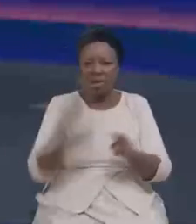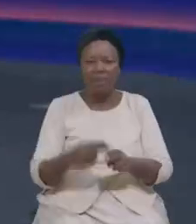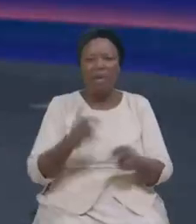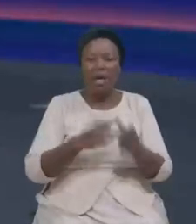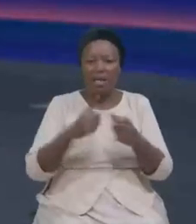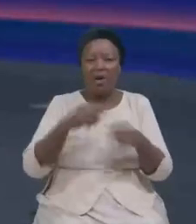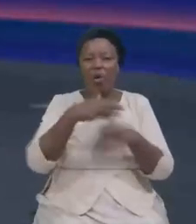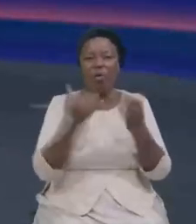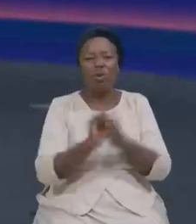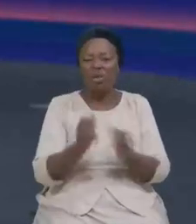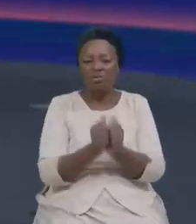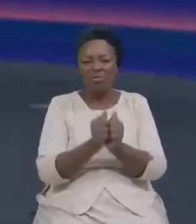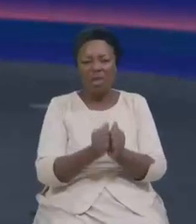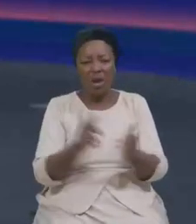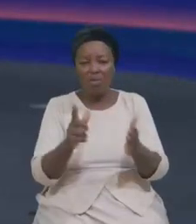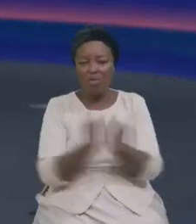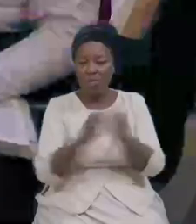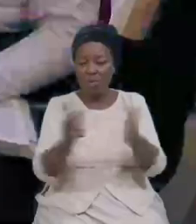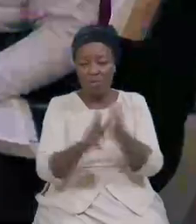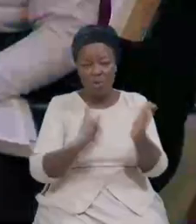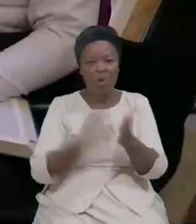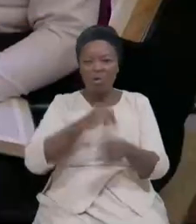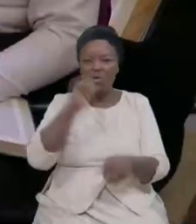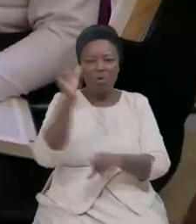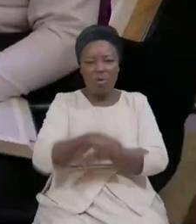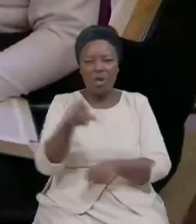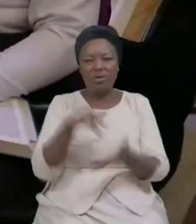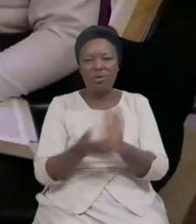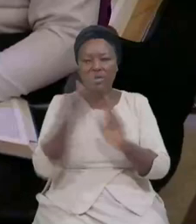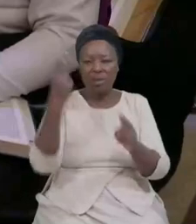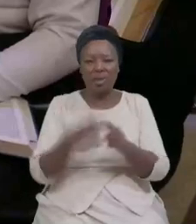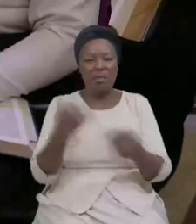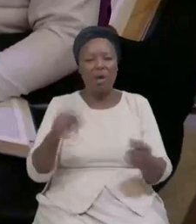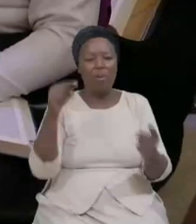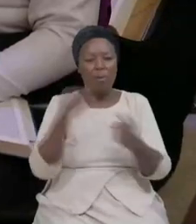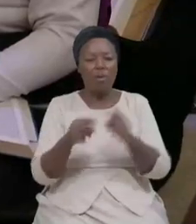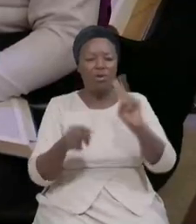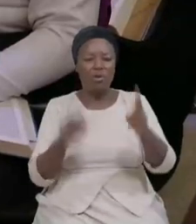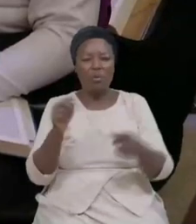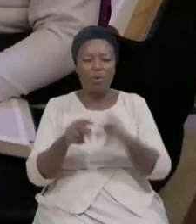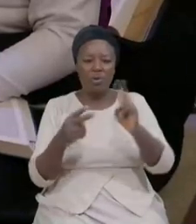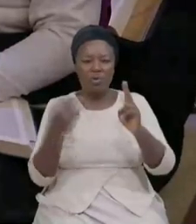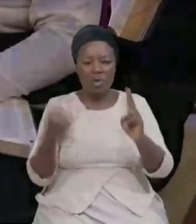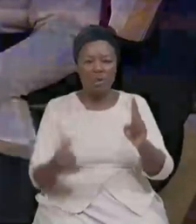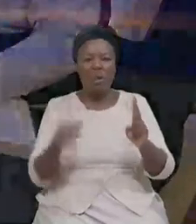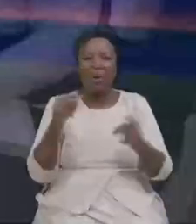ne pourront pas te vaincre au nom de Jésus. Deuxième point maintenant, deuxième point,